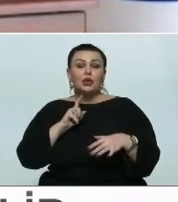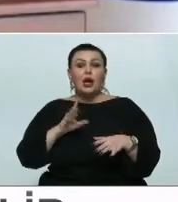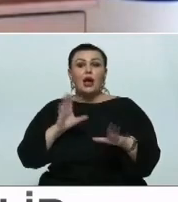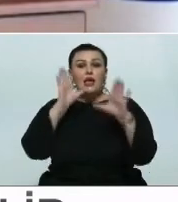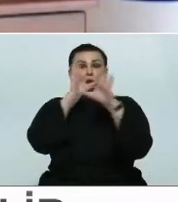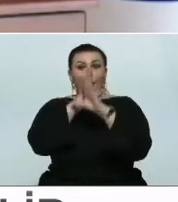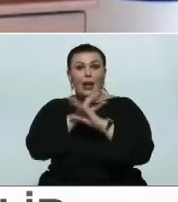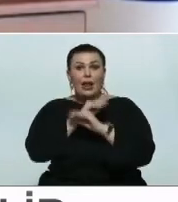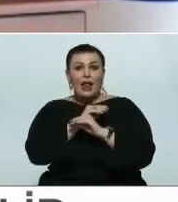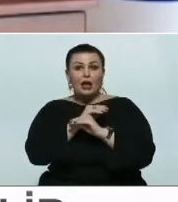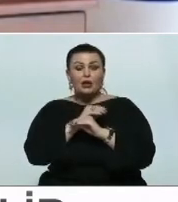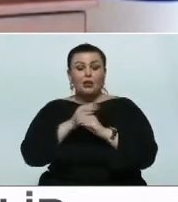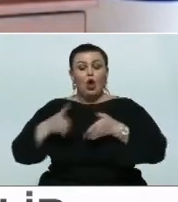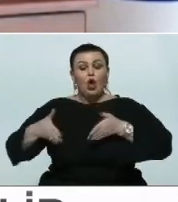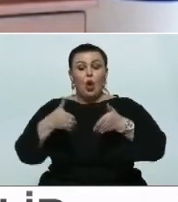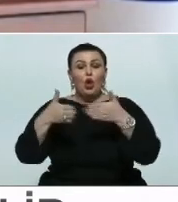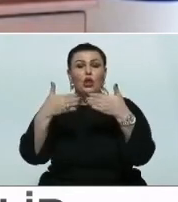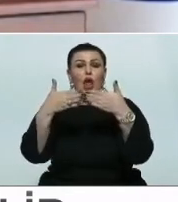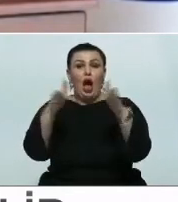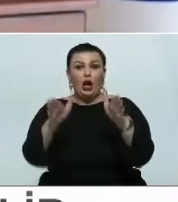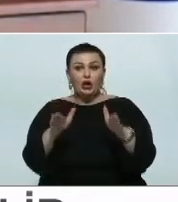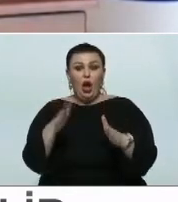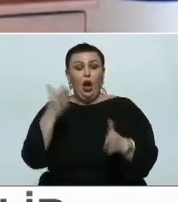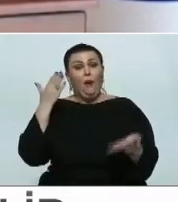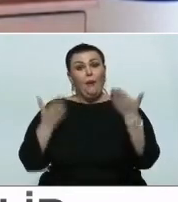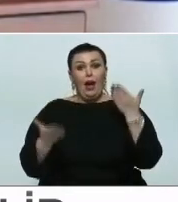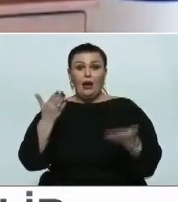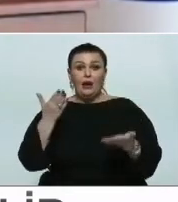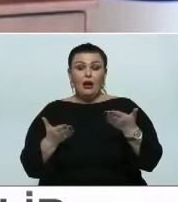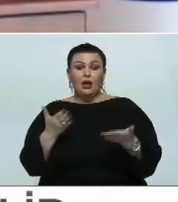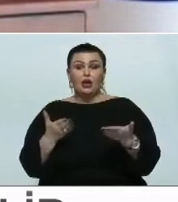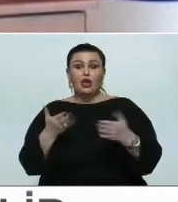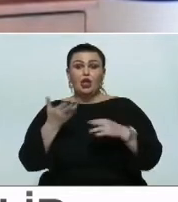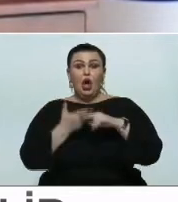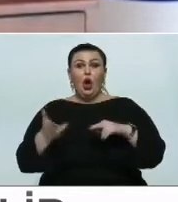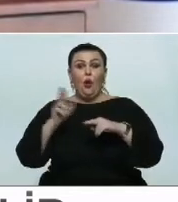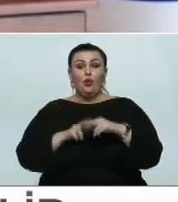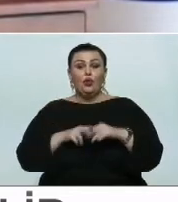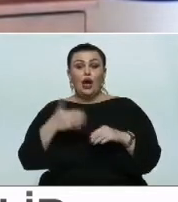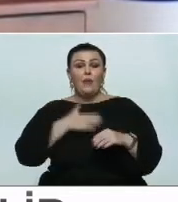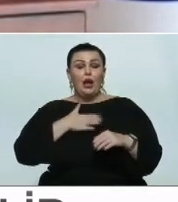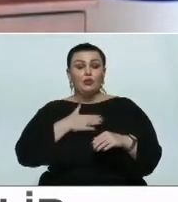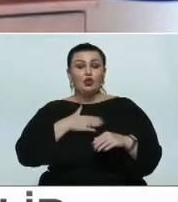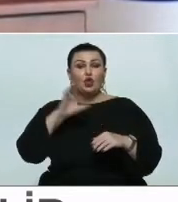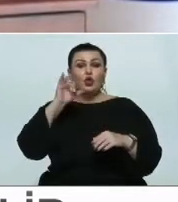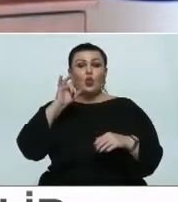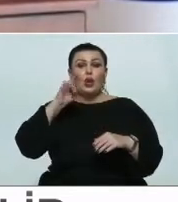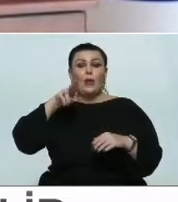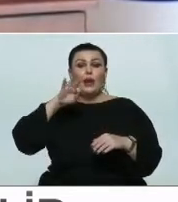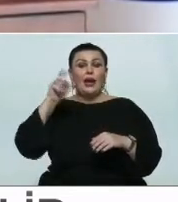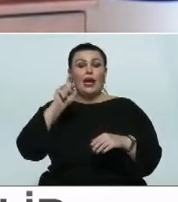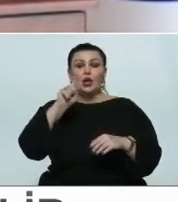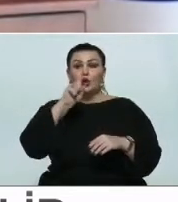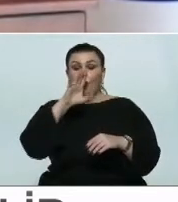yapılandırma işbirliğinin de yolunu açacak bu. Tabii belki hani bu da benim için sürpriz olmaz. Azerbaycan'da bir